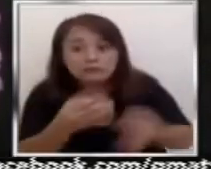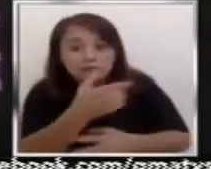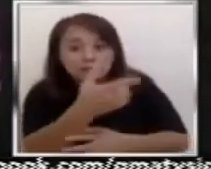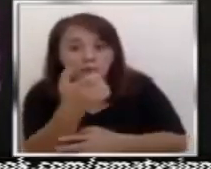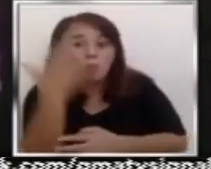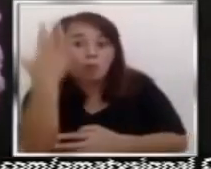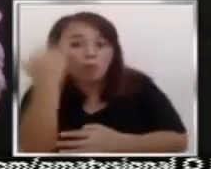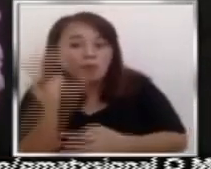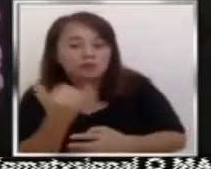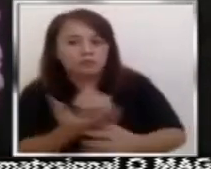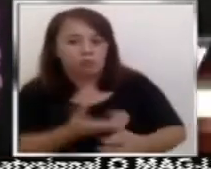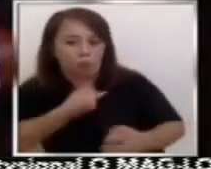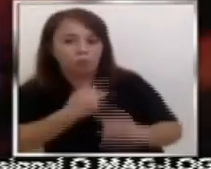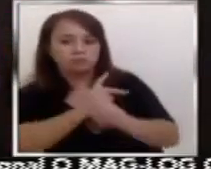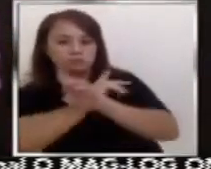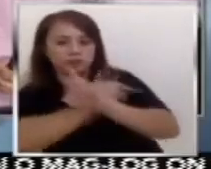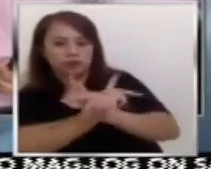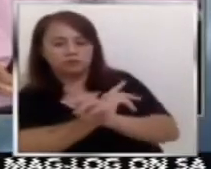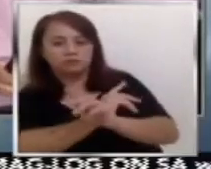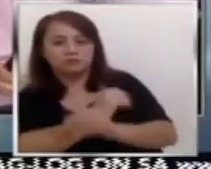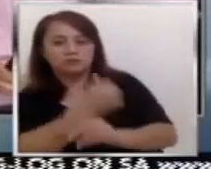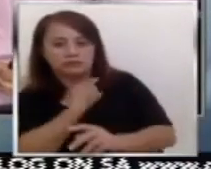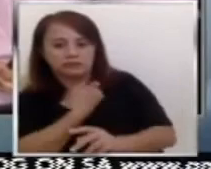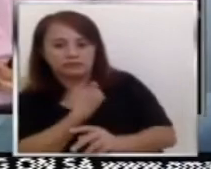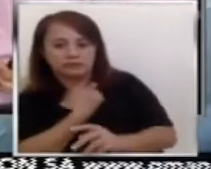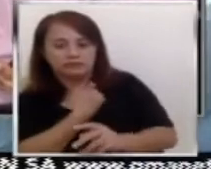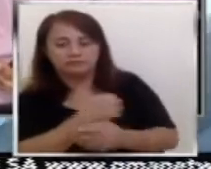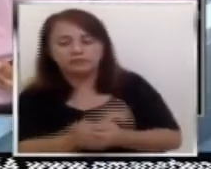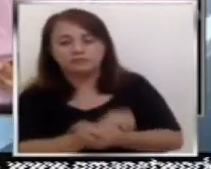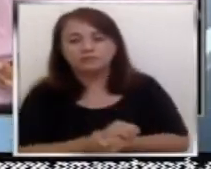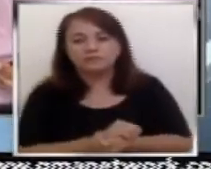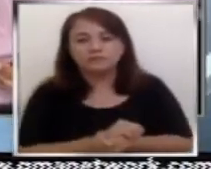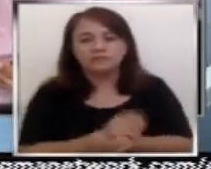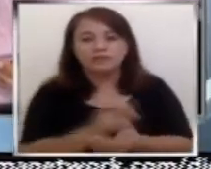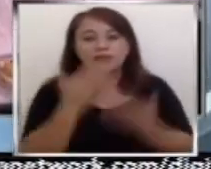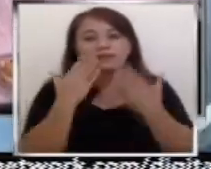sa sarili nito. Vicky? Maraming salamat sa iyo, Dano Tingkungko.